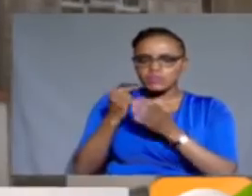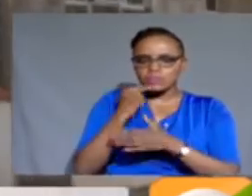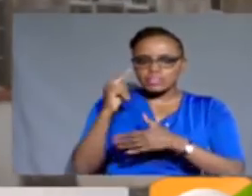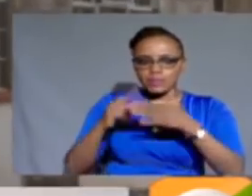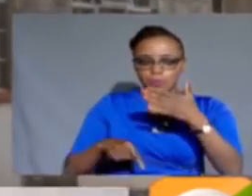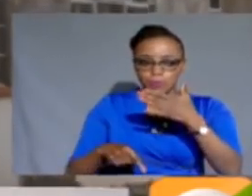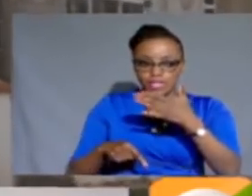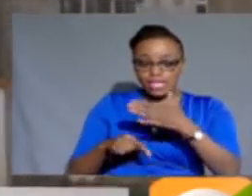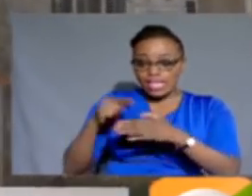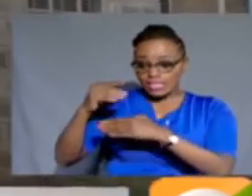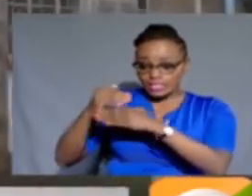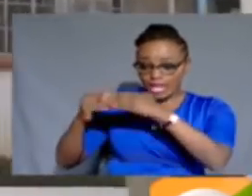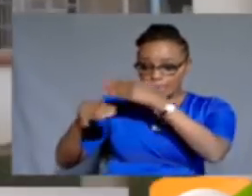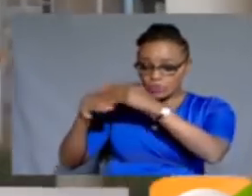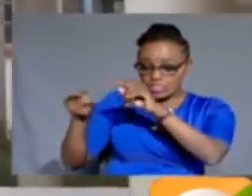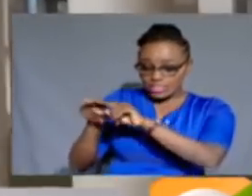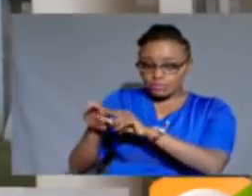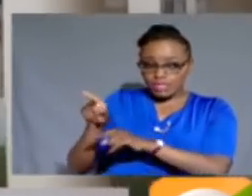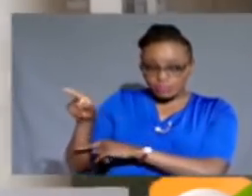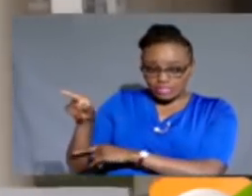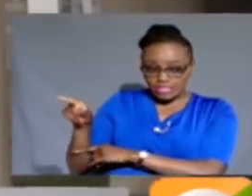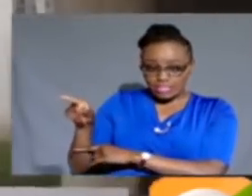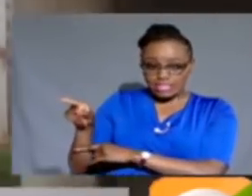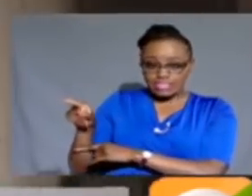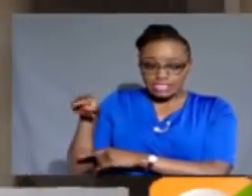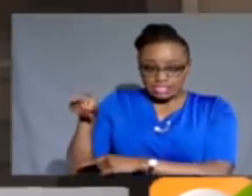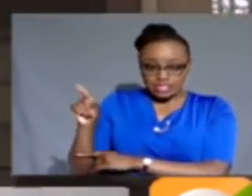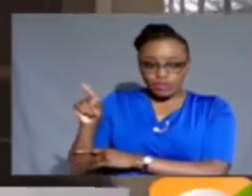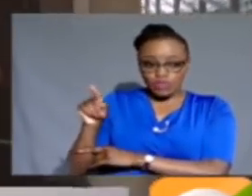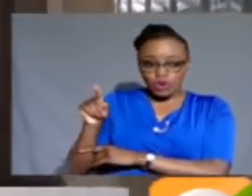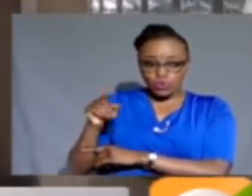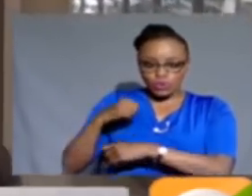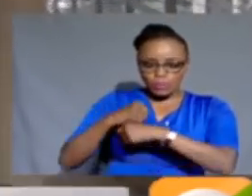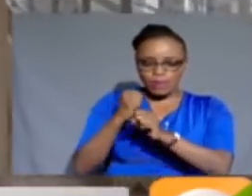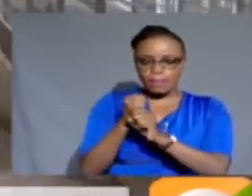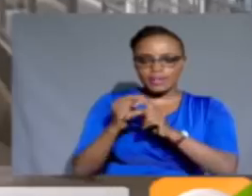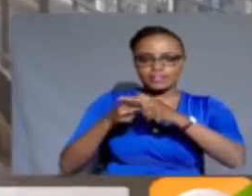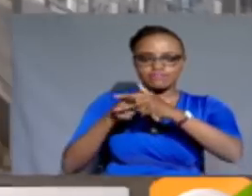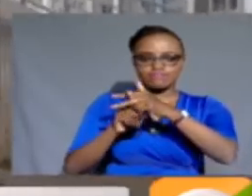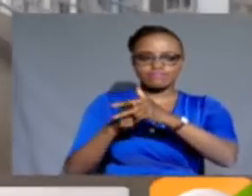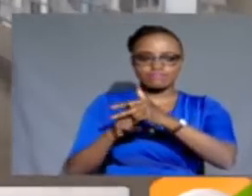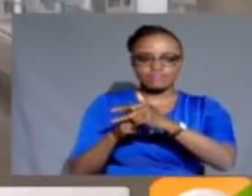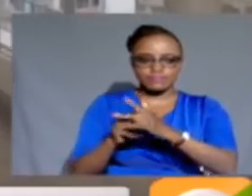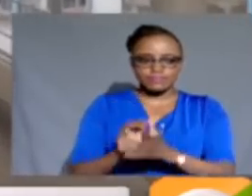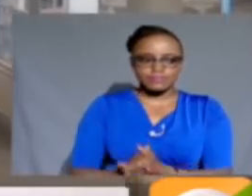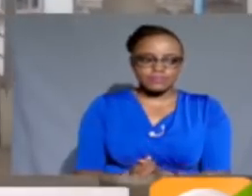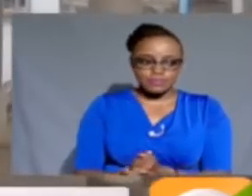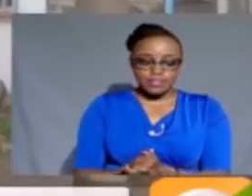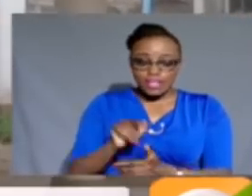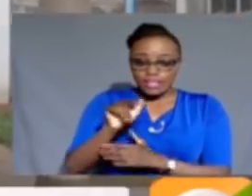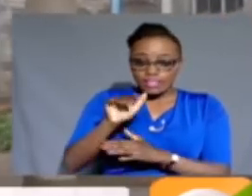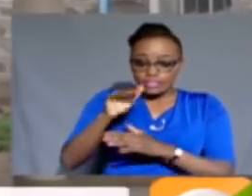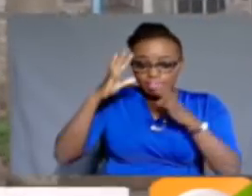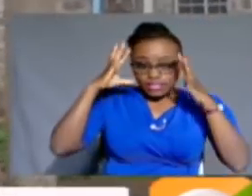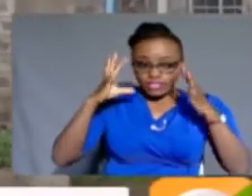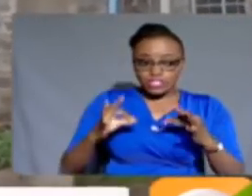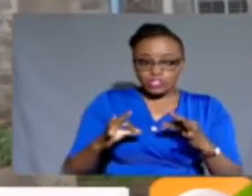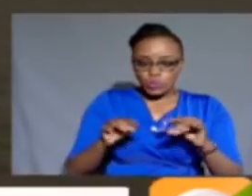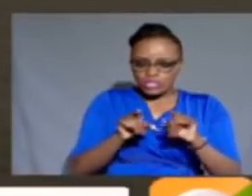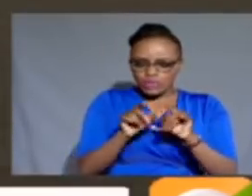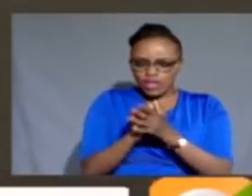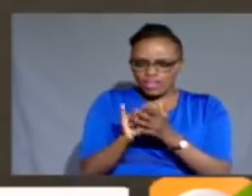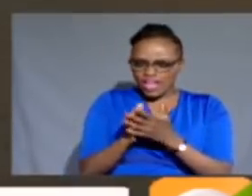kwamba jengo hili hili hafifu ndilo litakalofanyiwa ukarabati. Hatua hii